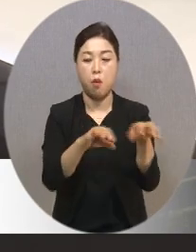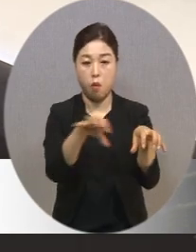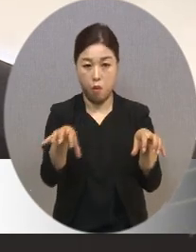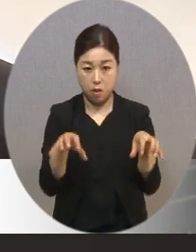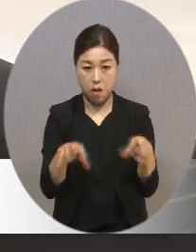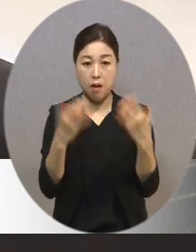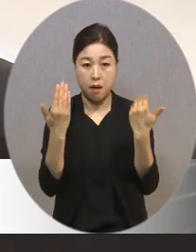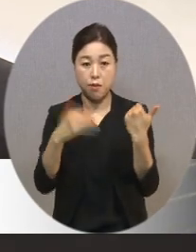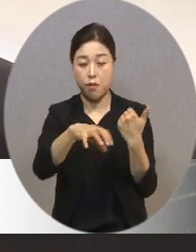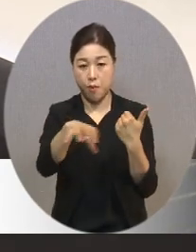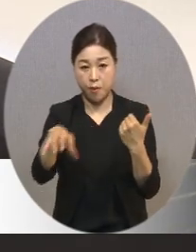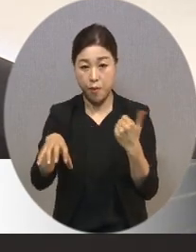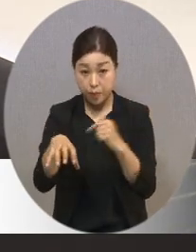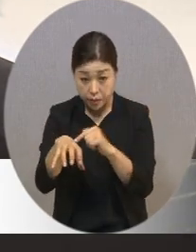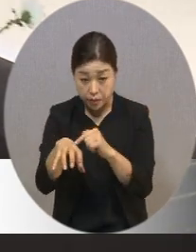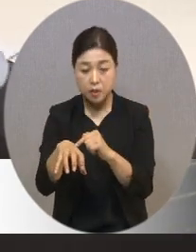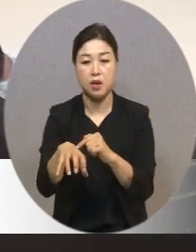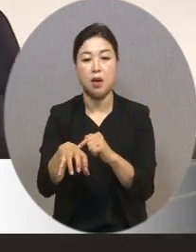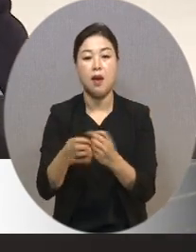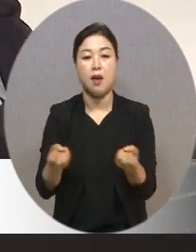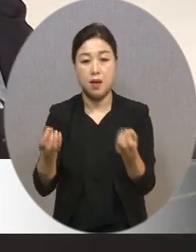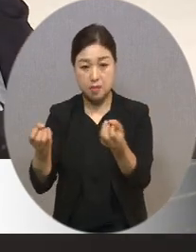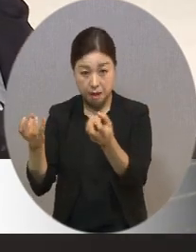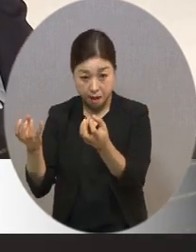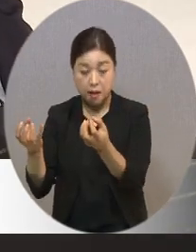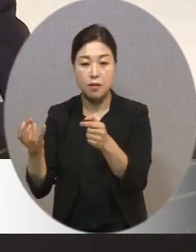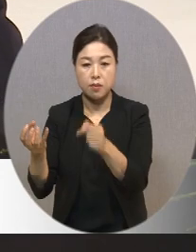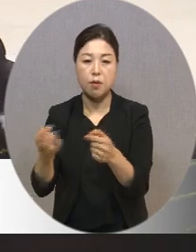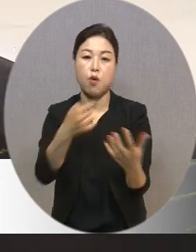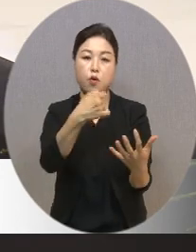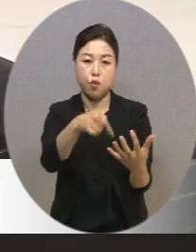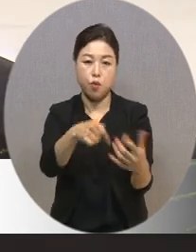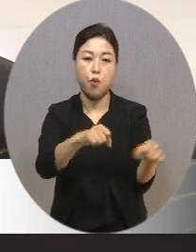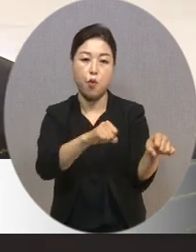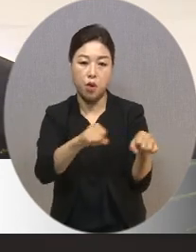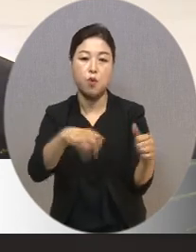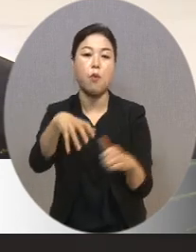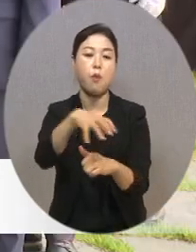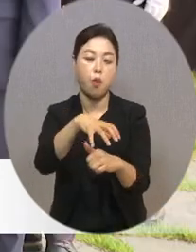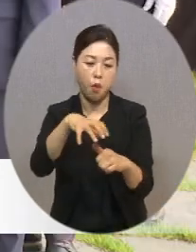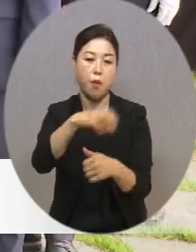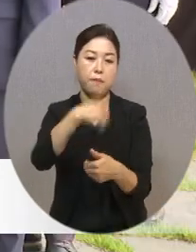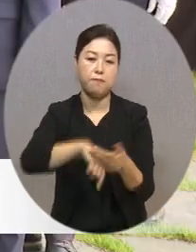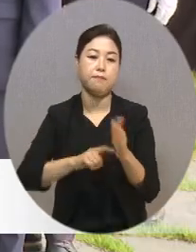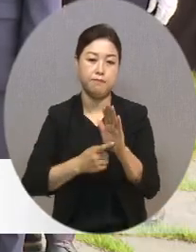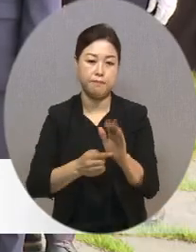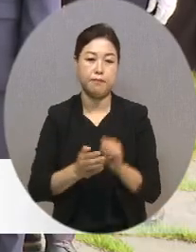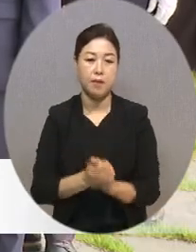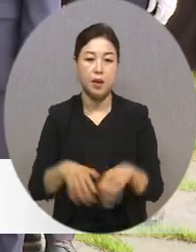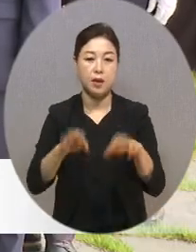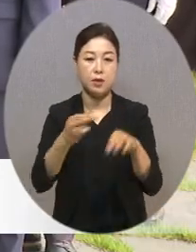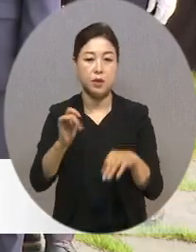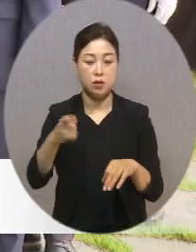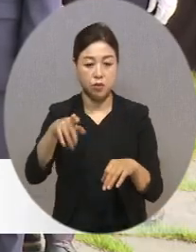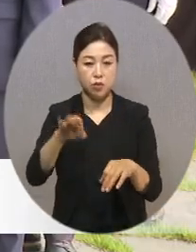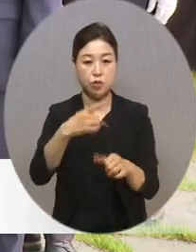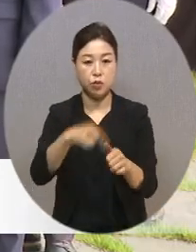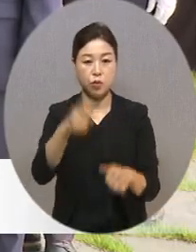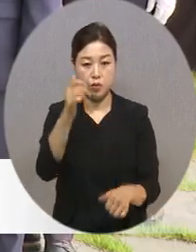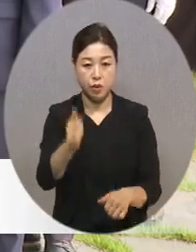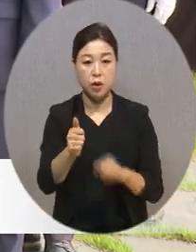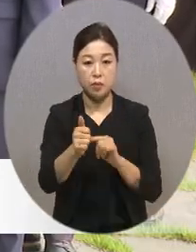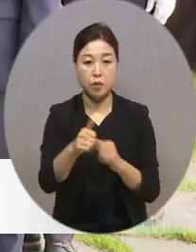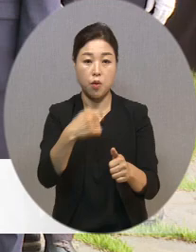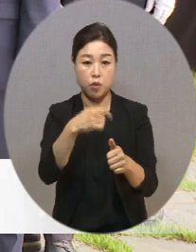학교별 자체 행사를 통해 교육활동 보호 의지를 다졌습니다. 김대중 교육감은 교육활동